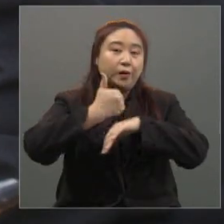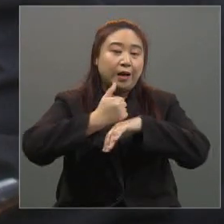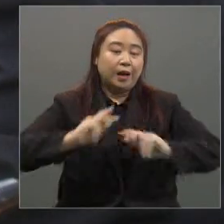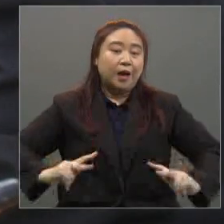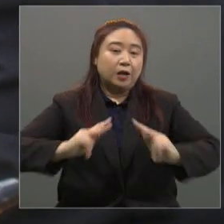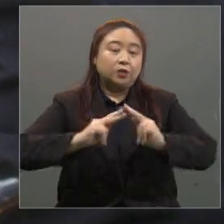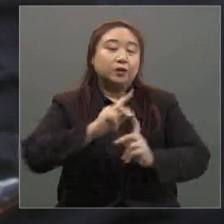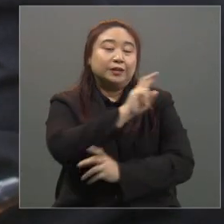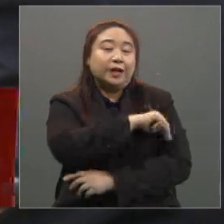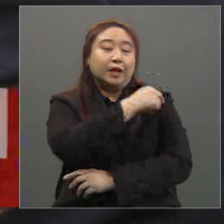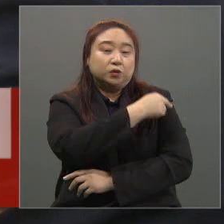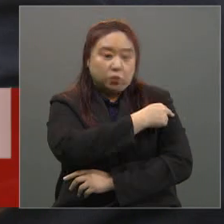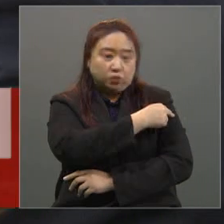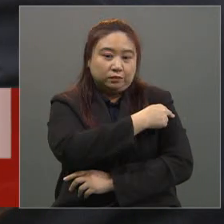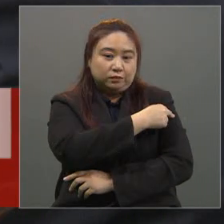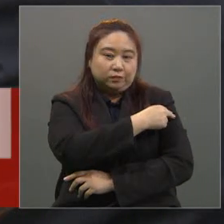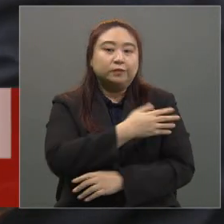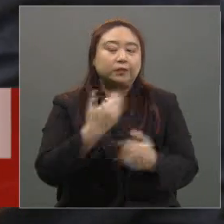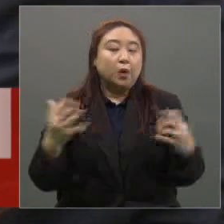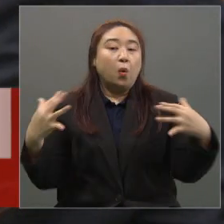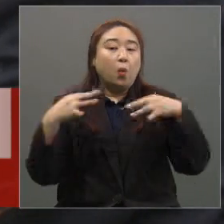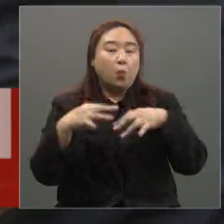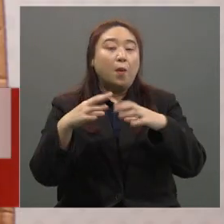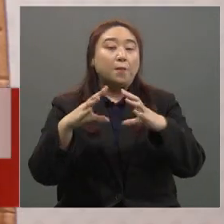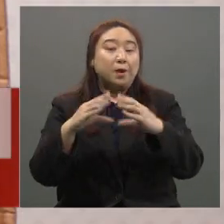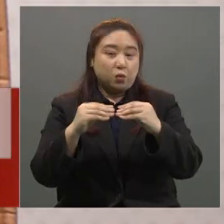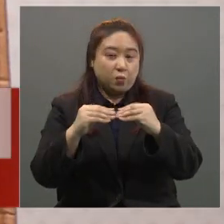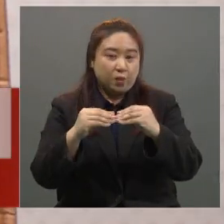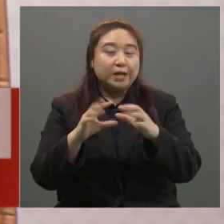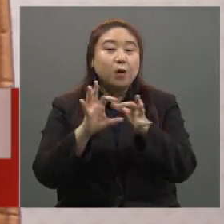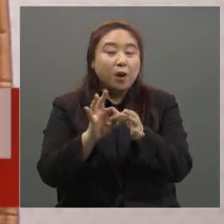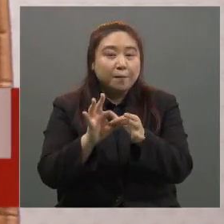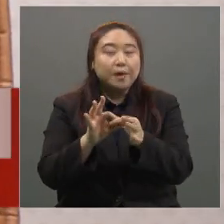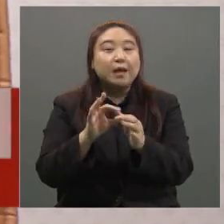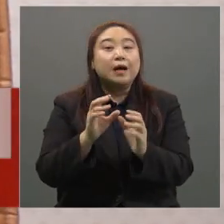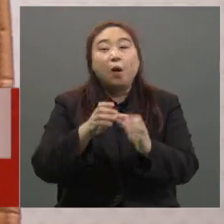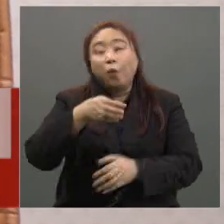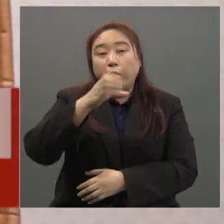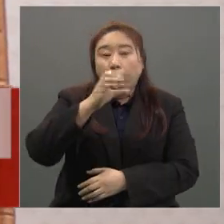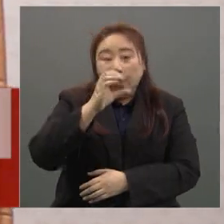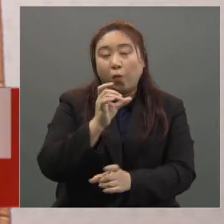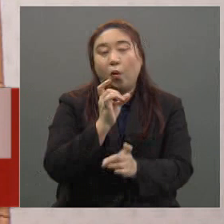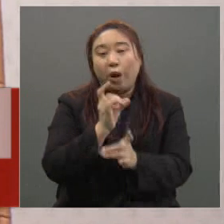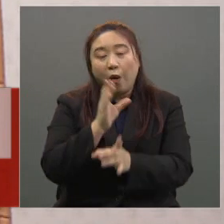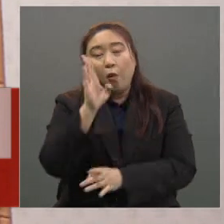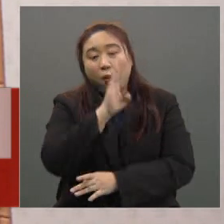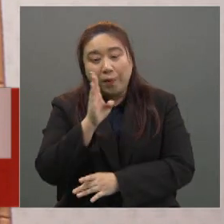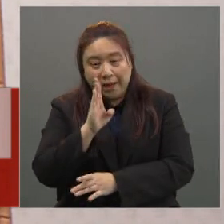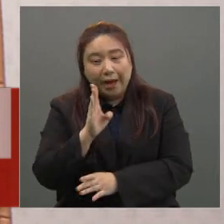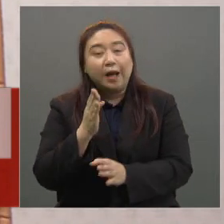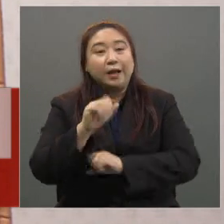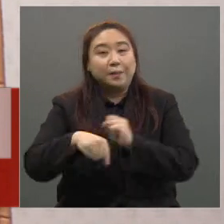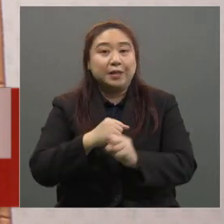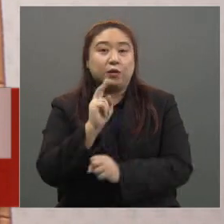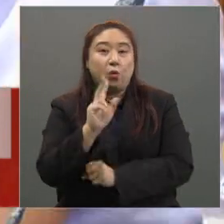กระทรวงสาธารณสุขครับร่วมประชุมคณะกรรมการนโยบายเครื่องดื่มแอลกอฮอล์แห่งชาติครั้งที่ 1/256 7ก่อนที่นาย